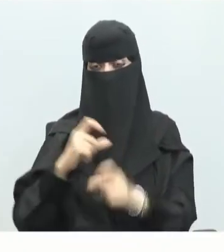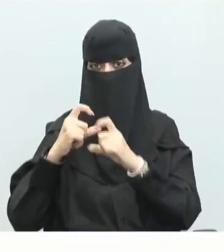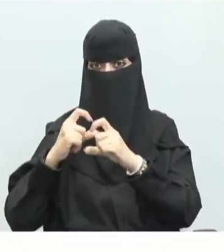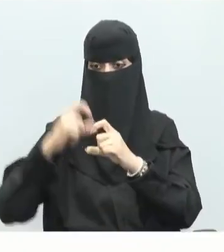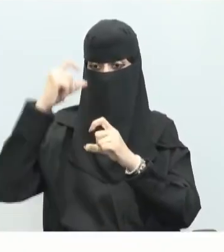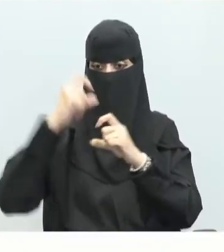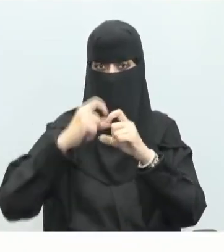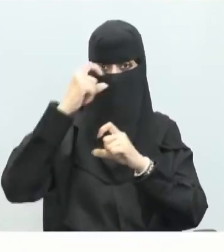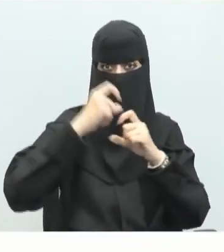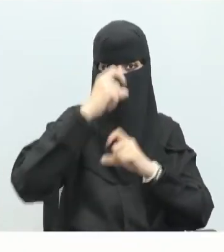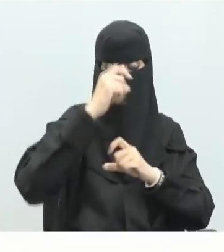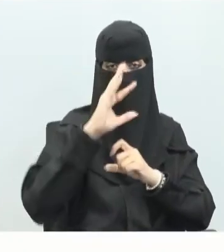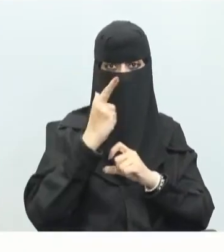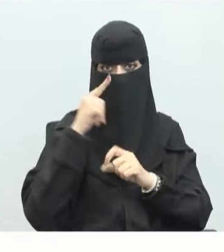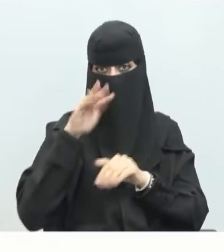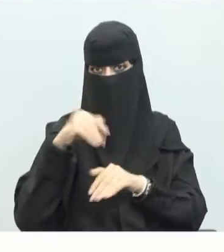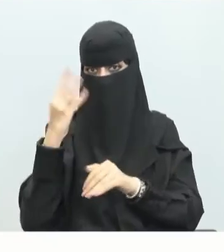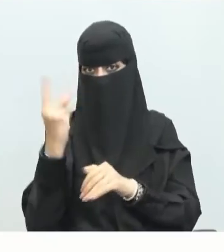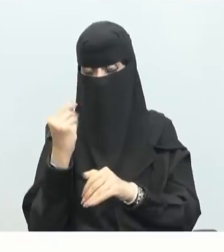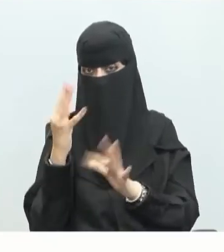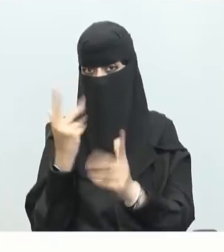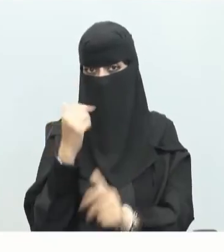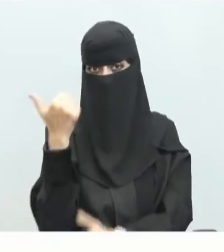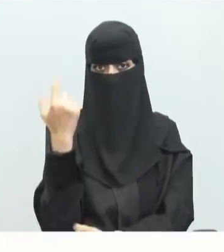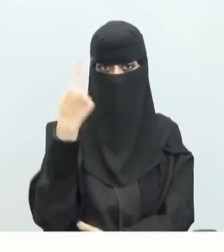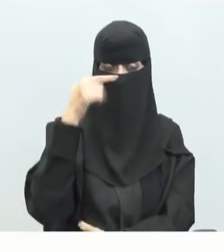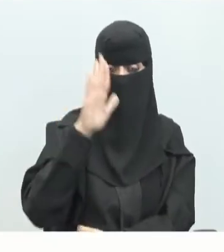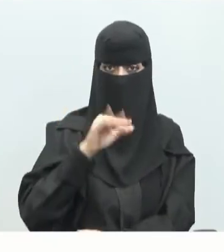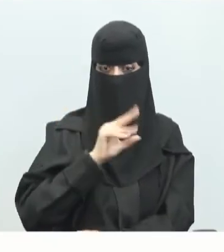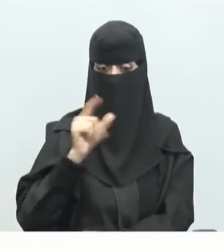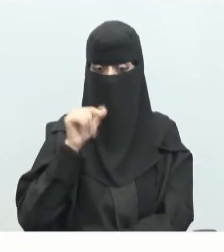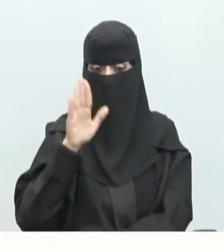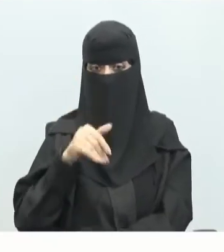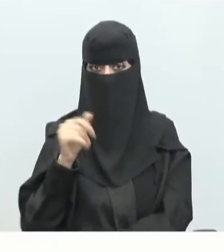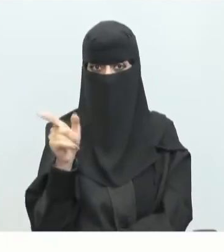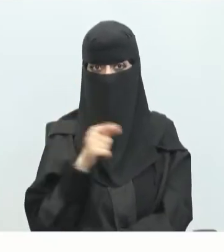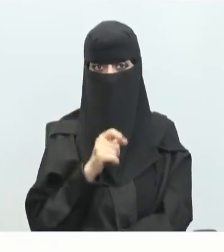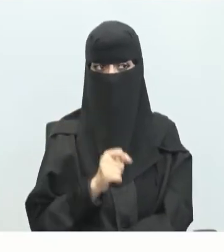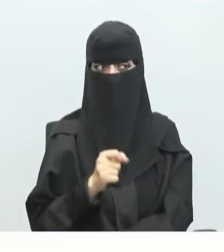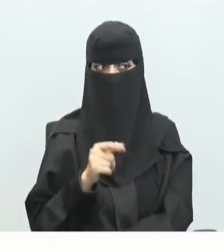نمثله عن طريق قطع العدد مع بعض لدي كم